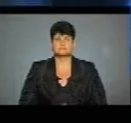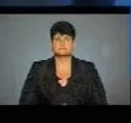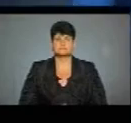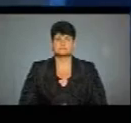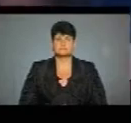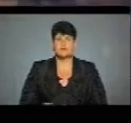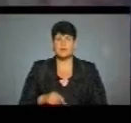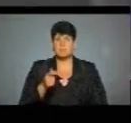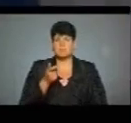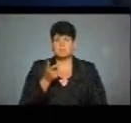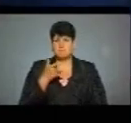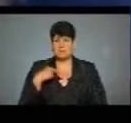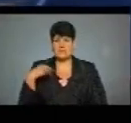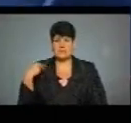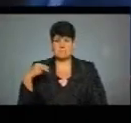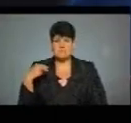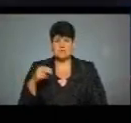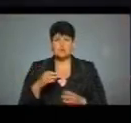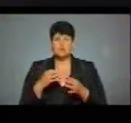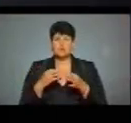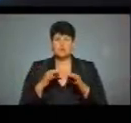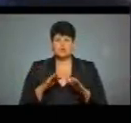Пане президенте,